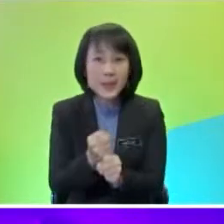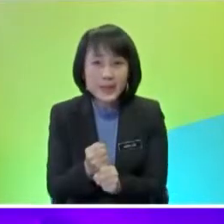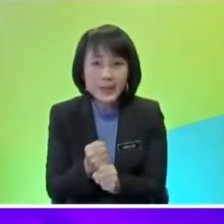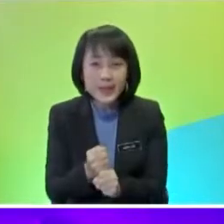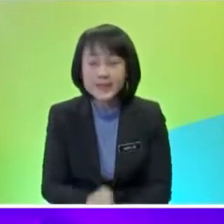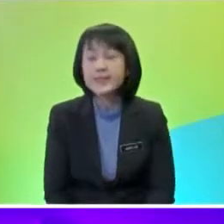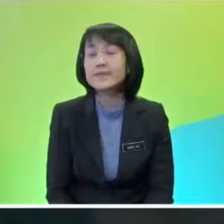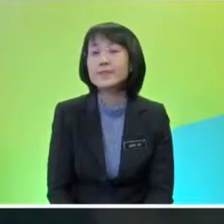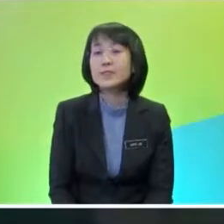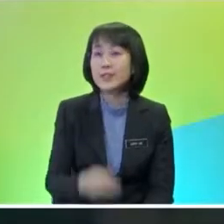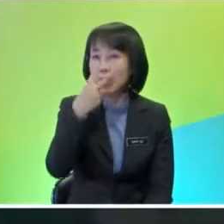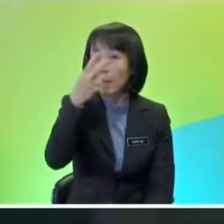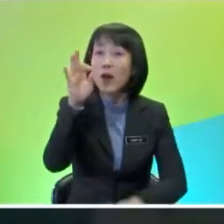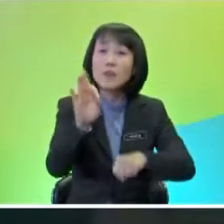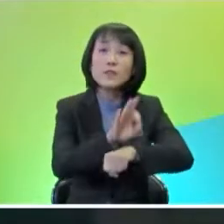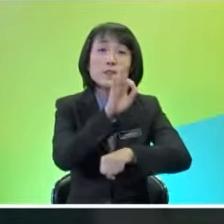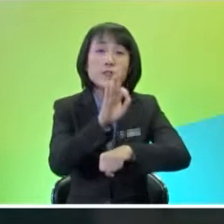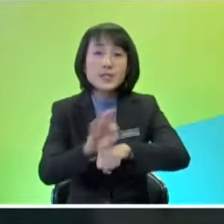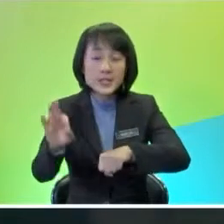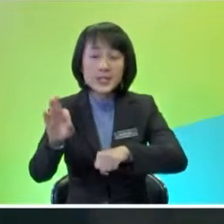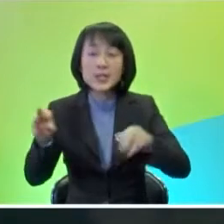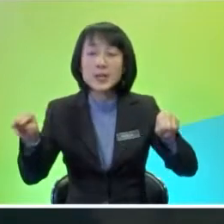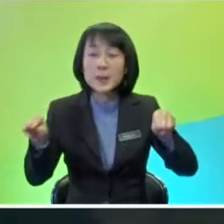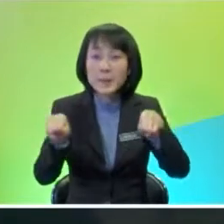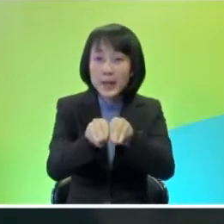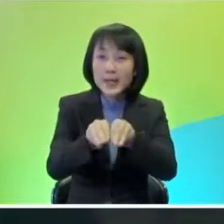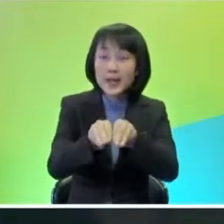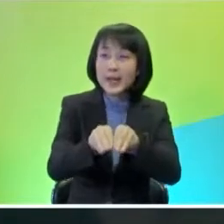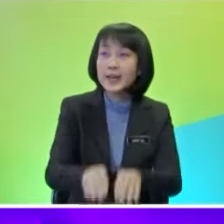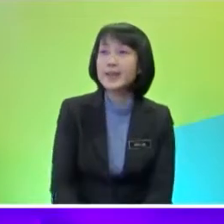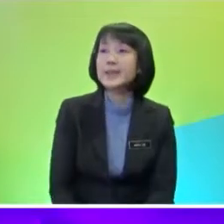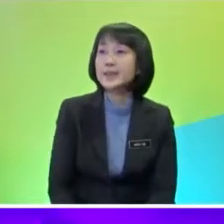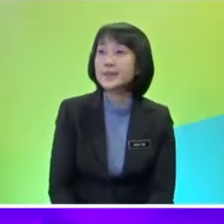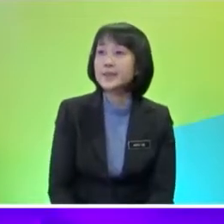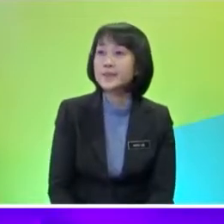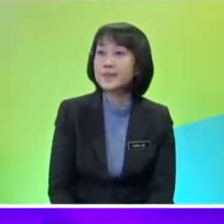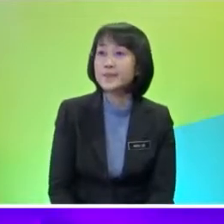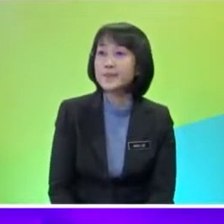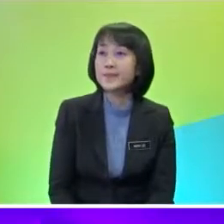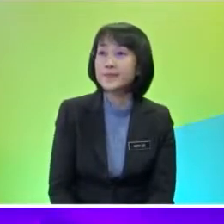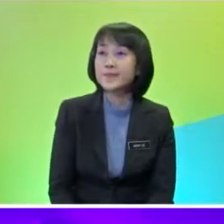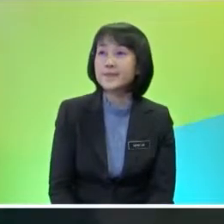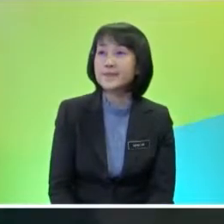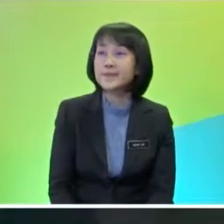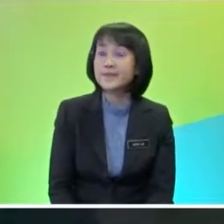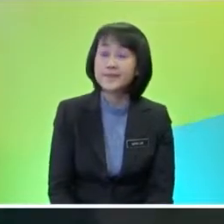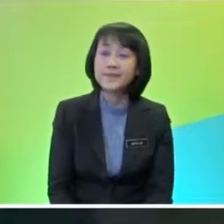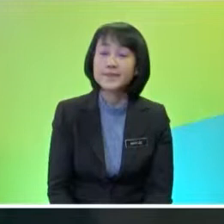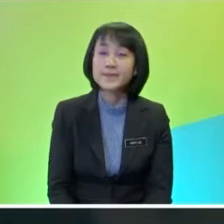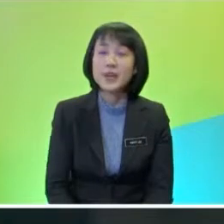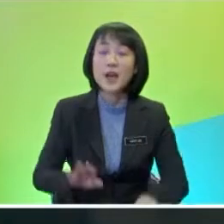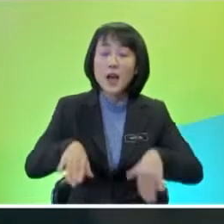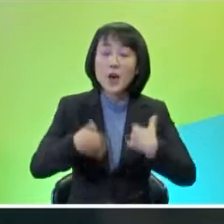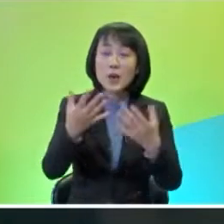fungsi magnetnya kita tidak dapatkan sesuatu yang enggak jauh dari badan kita ee kalau saya